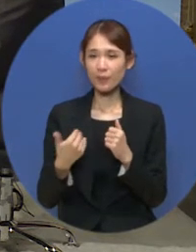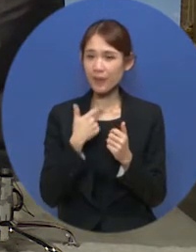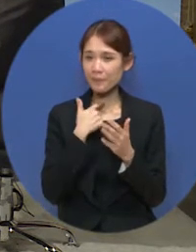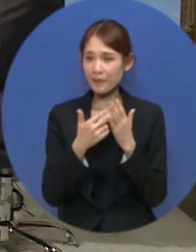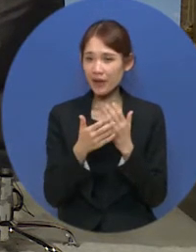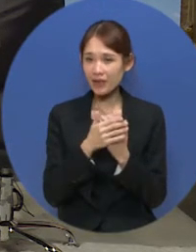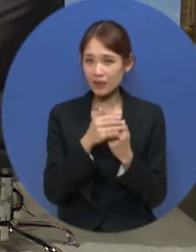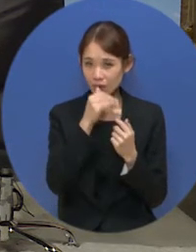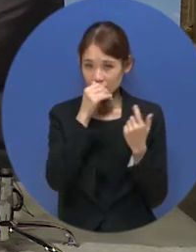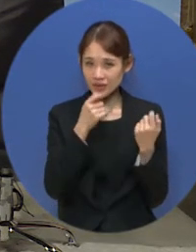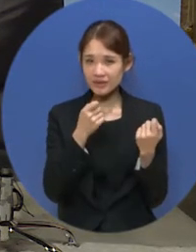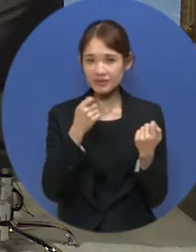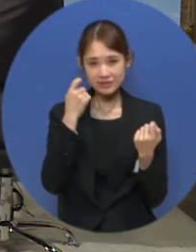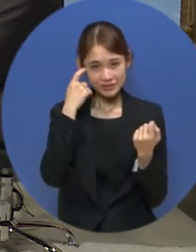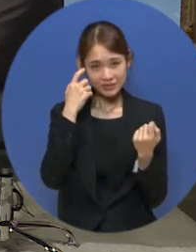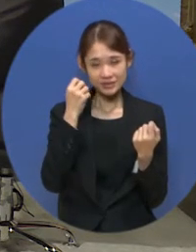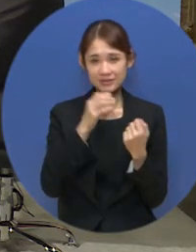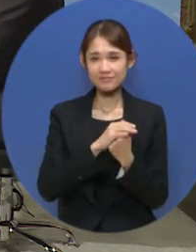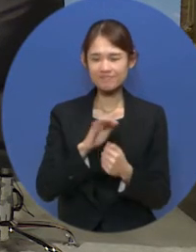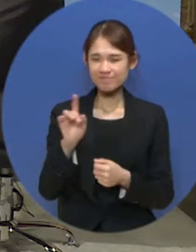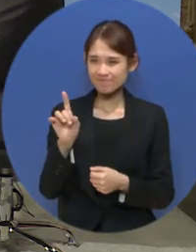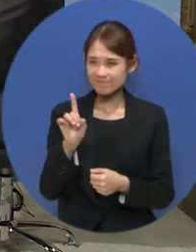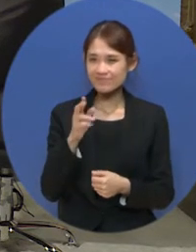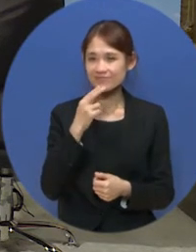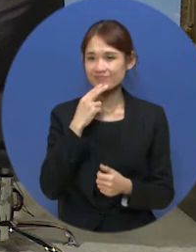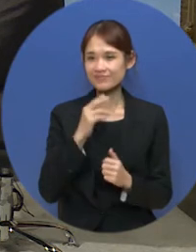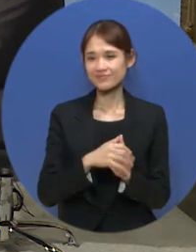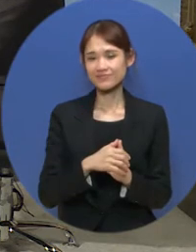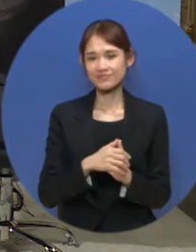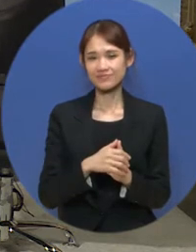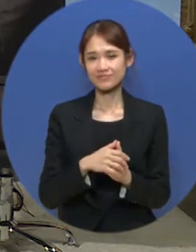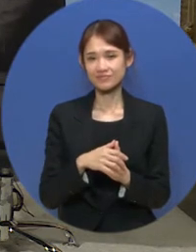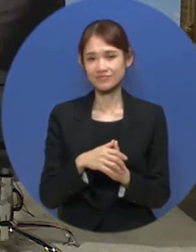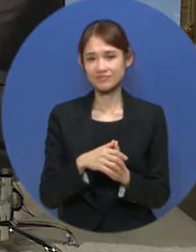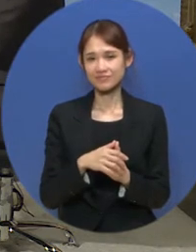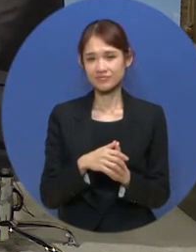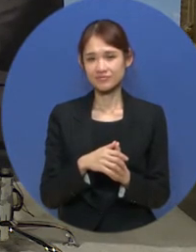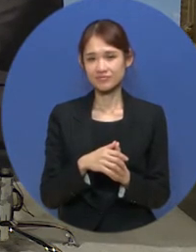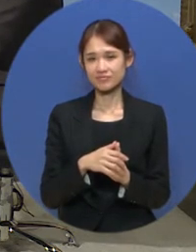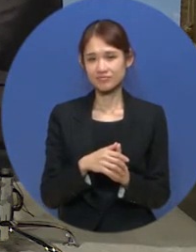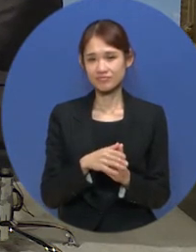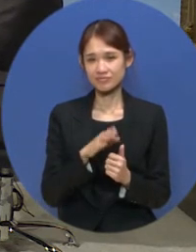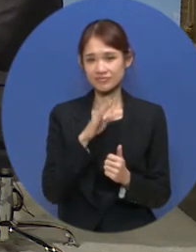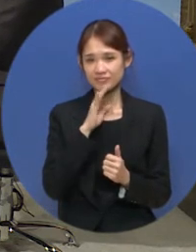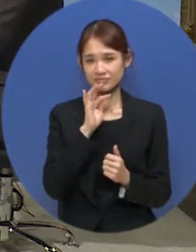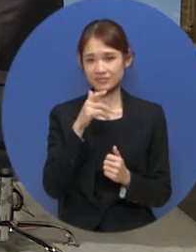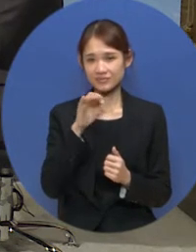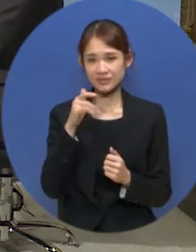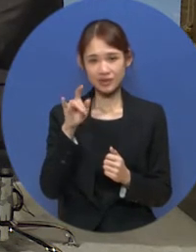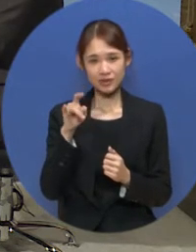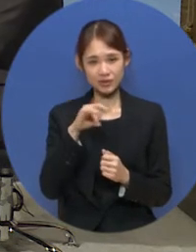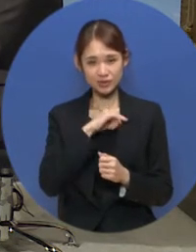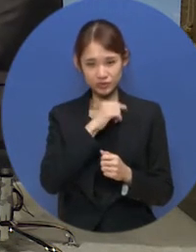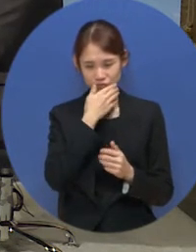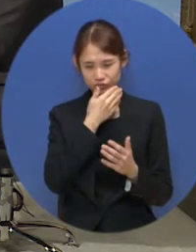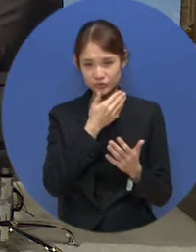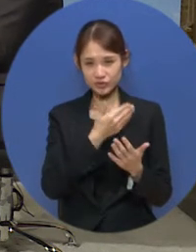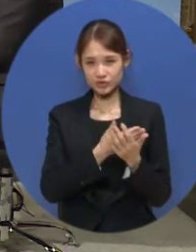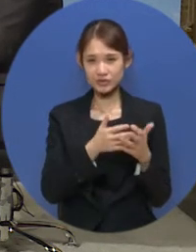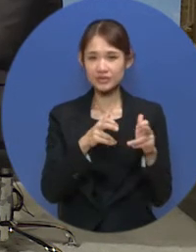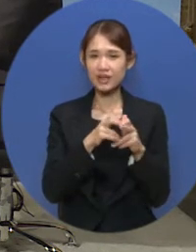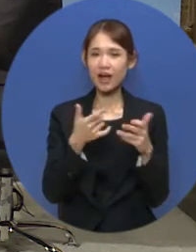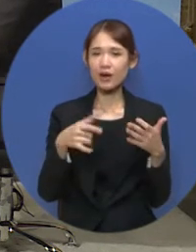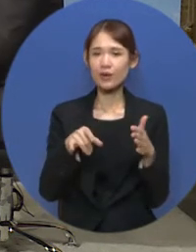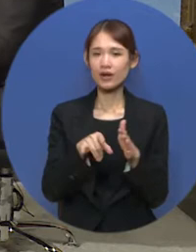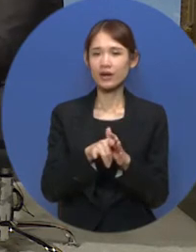일을 하셨던 분인가 하는 생각을 네, 잠깐 했었습니다. 실제로 이제 그 진정성이 되게 중요한 포인트였는데요. 네네.